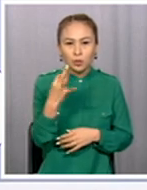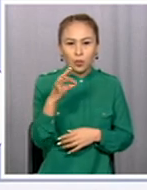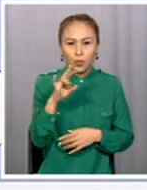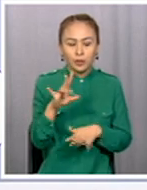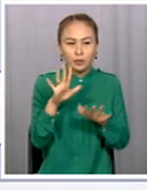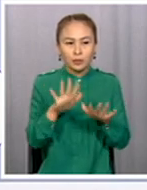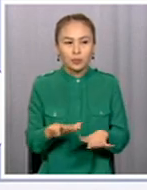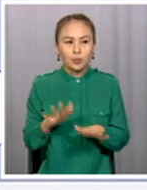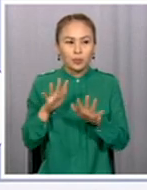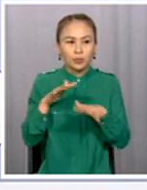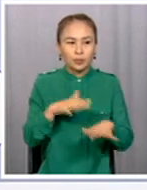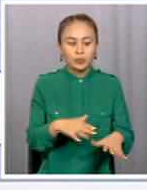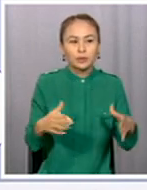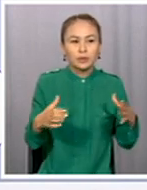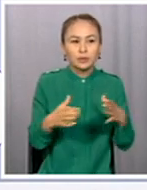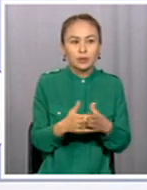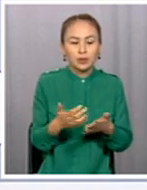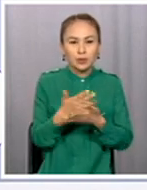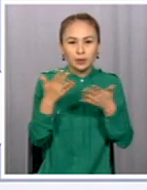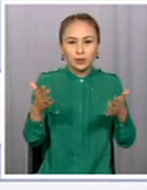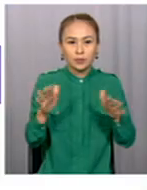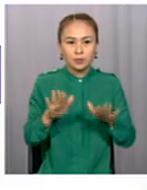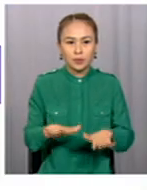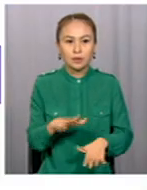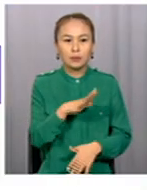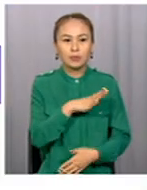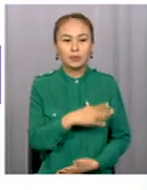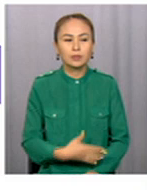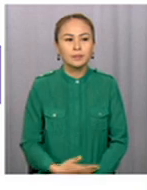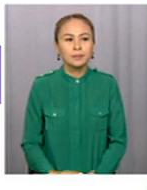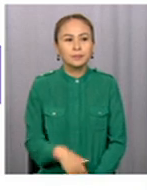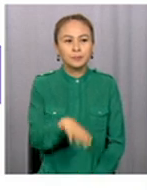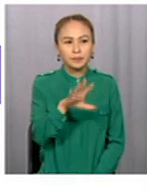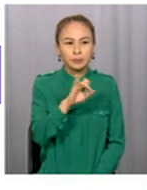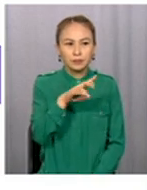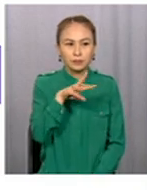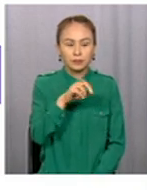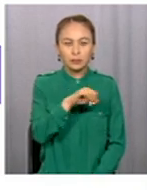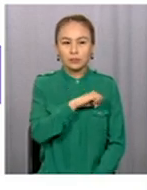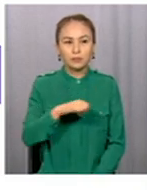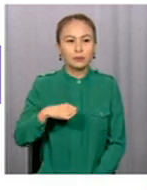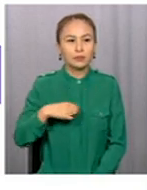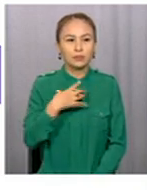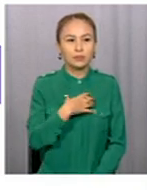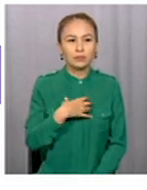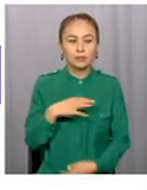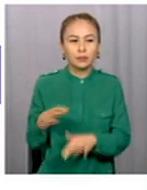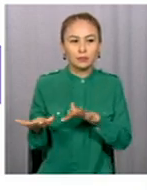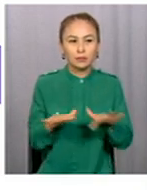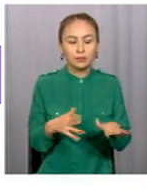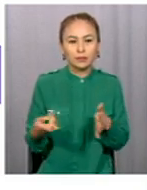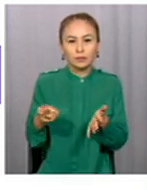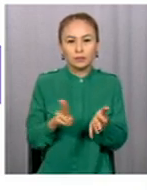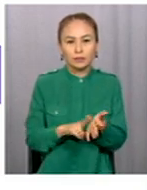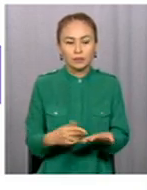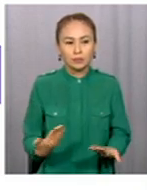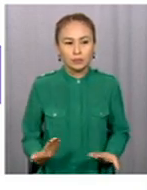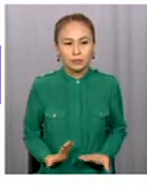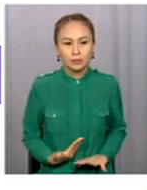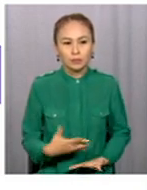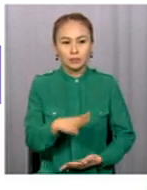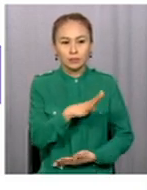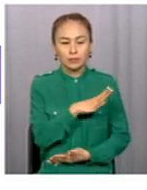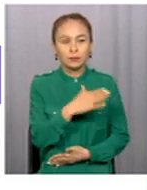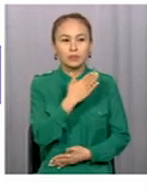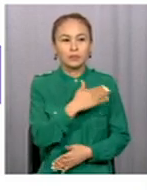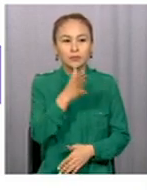дейінгі кең аумақты иеленген екен. Сарматтардың негізгі шаруашылығы көшпелі мал шаруашылығы болды.